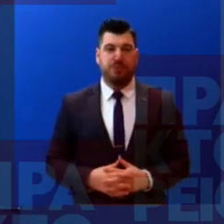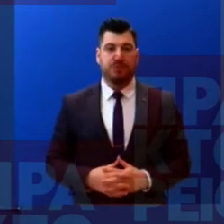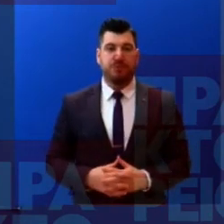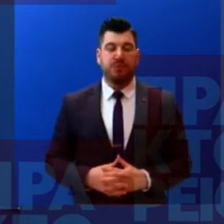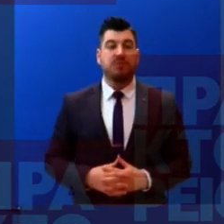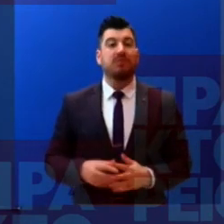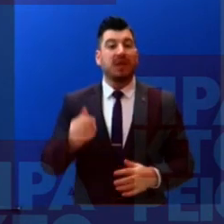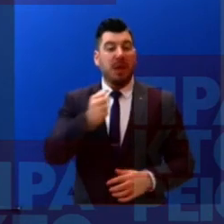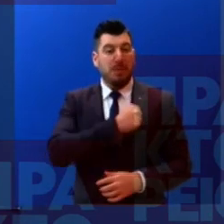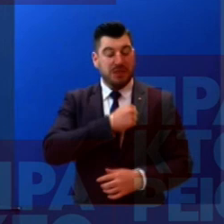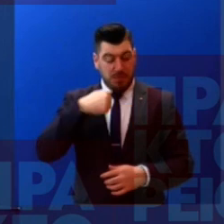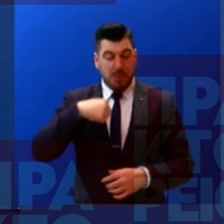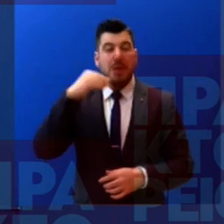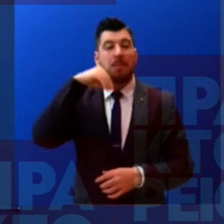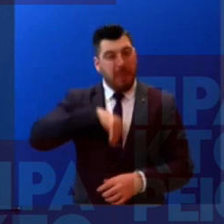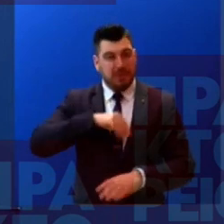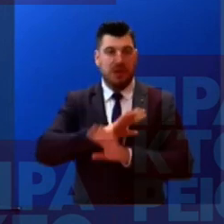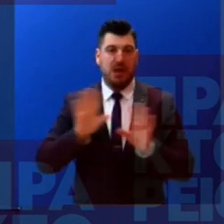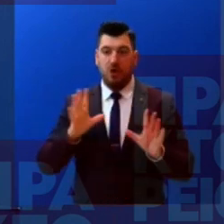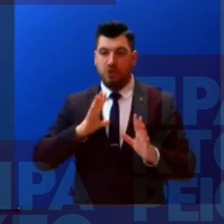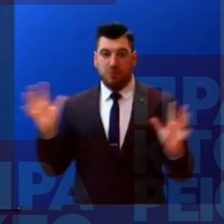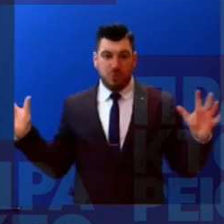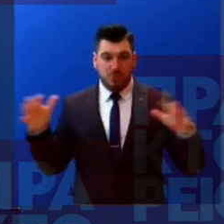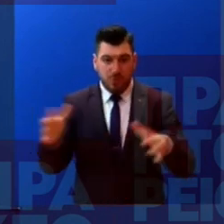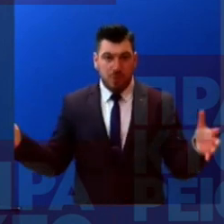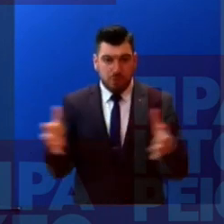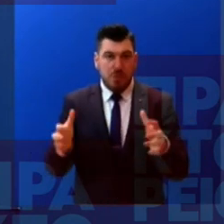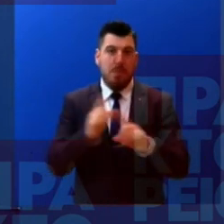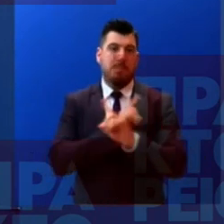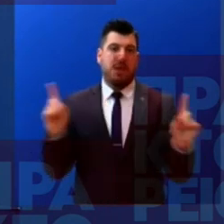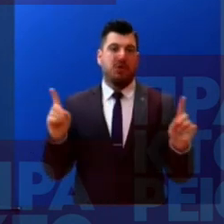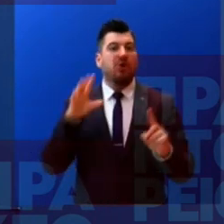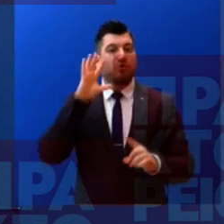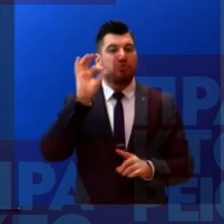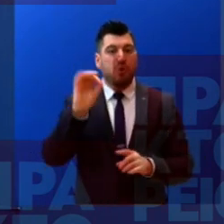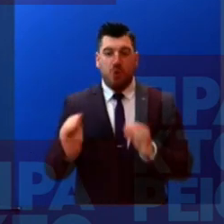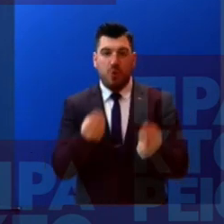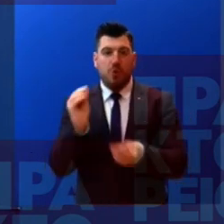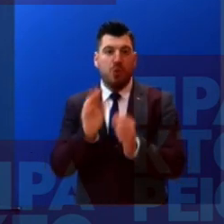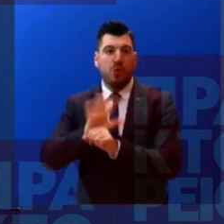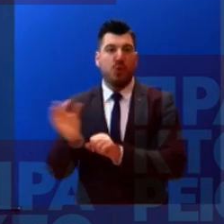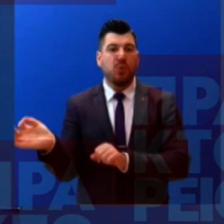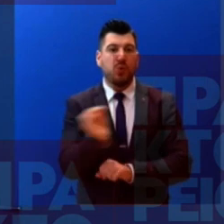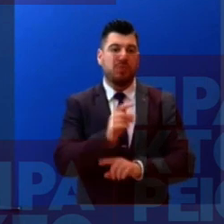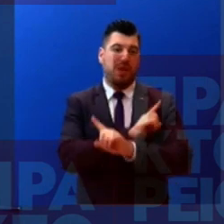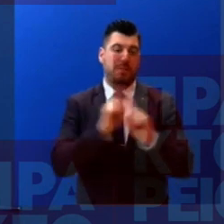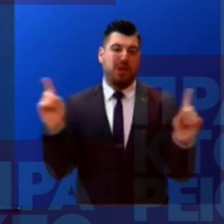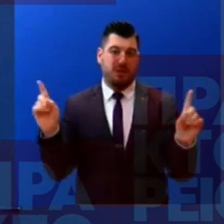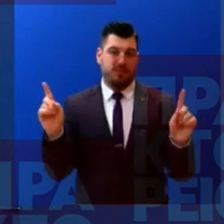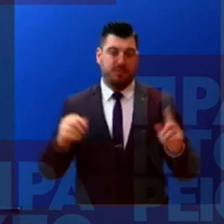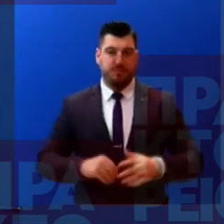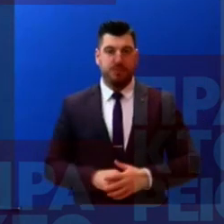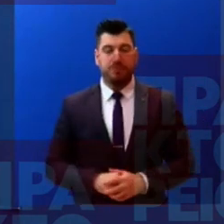την πίστη μέσα μας και αποφεύγουμε τον συγχρονισμό για να κρατήσουμε χαμηλά τον αριθμό των κρουσμάτων και των θυμάτων που δυστυχώς